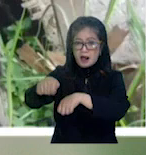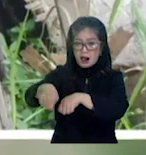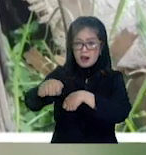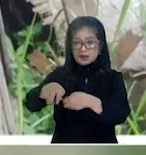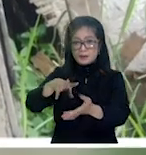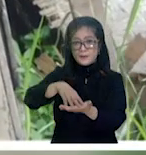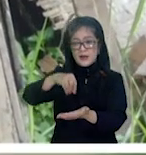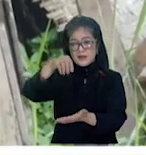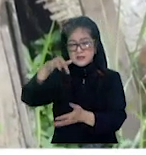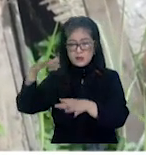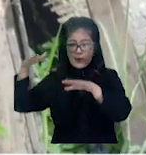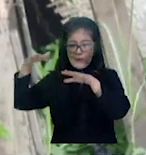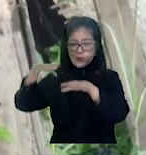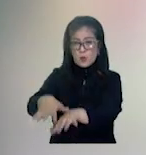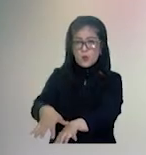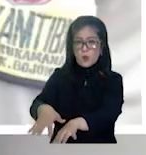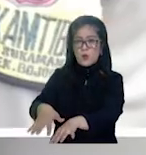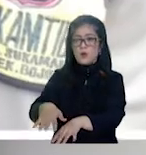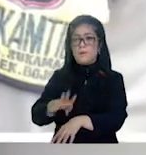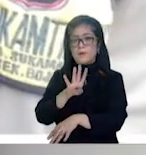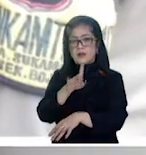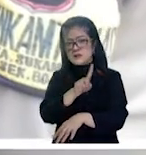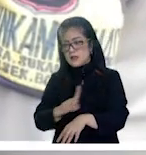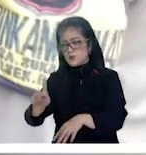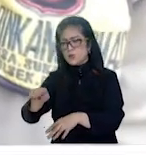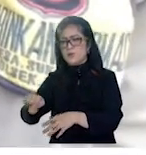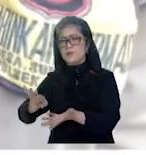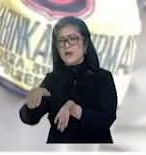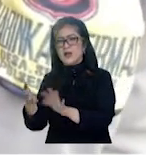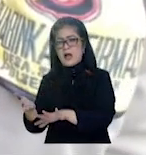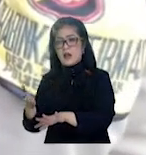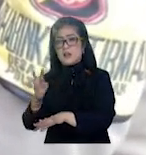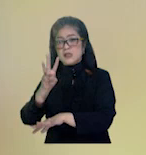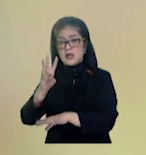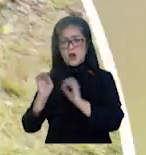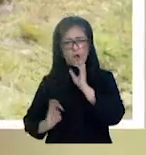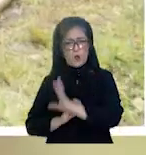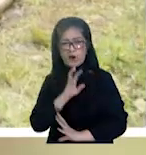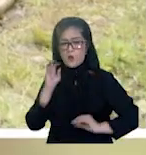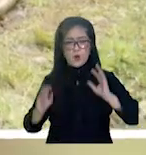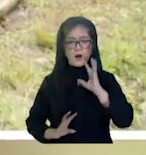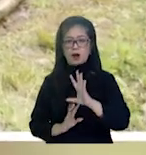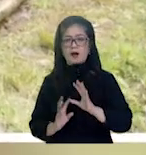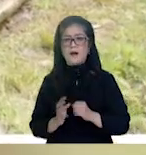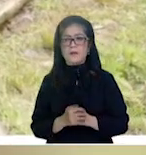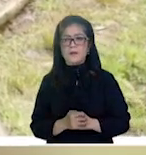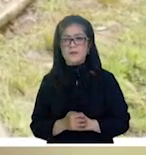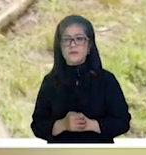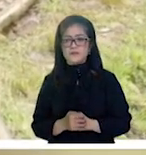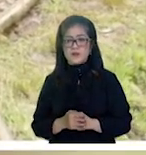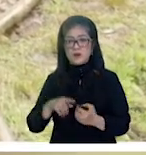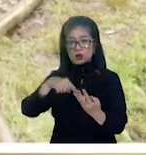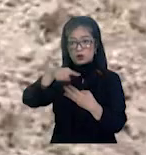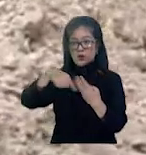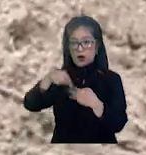satu penambang pasir tewas sementara 3 pekerja lainnya mengalami luka-luka jasad korban tewas berhasil dievakuasi